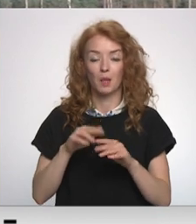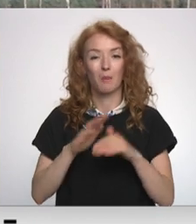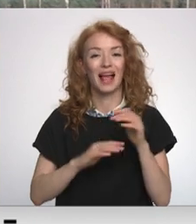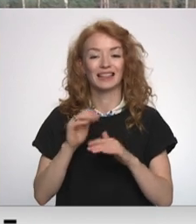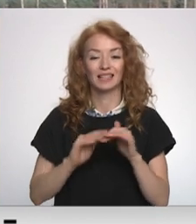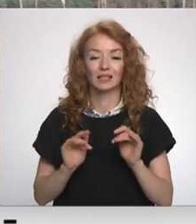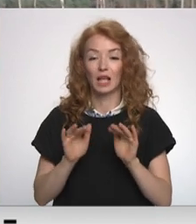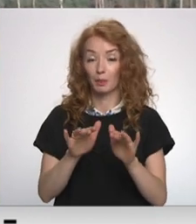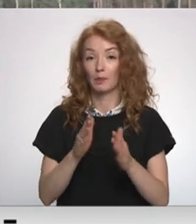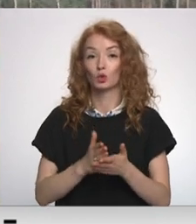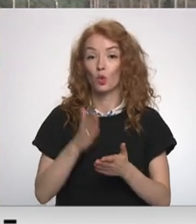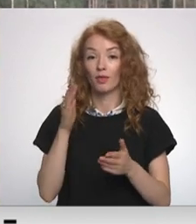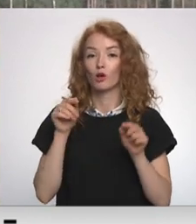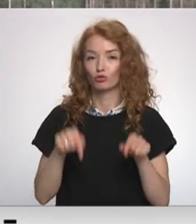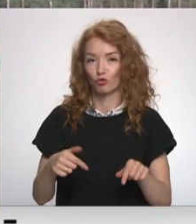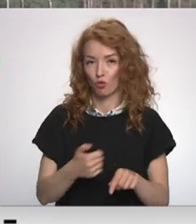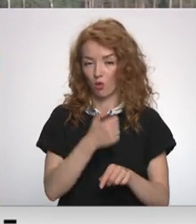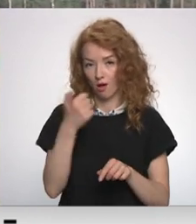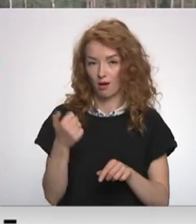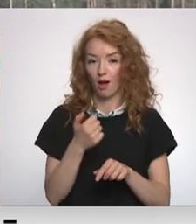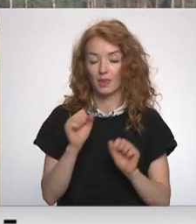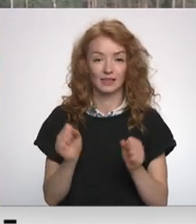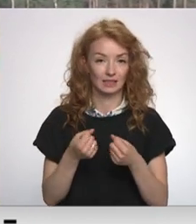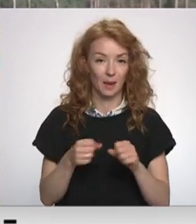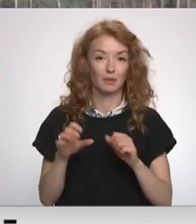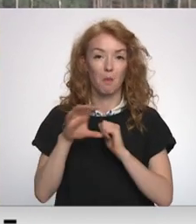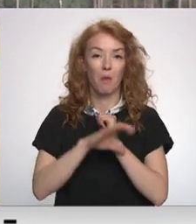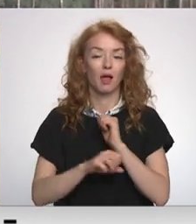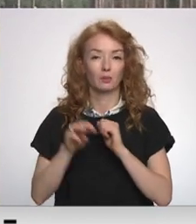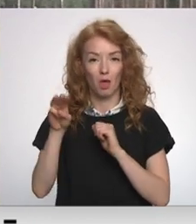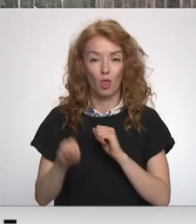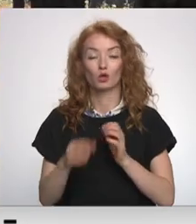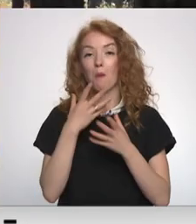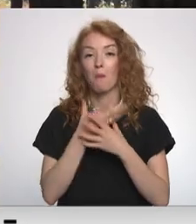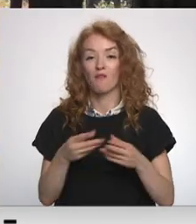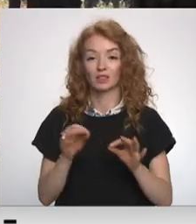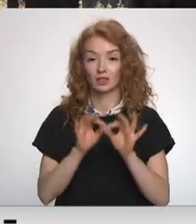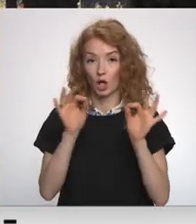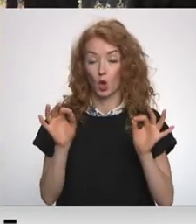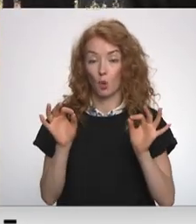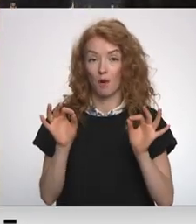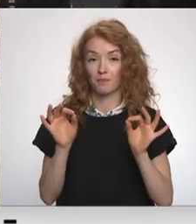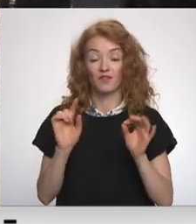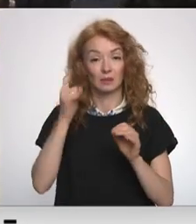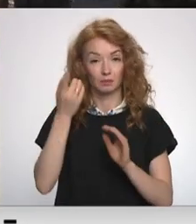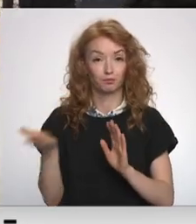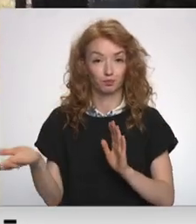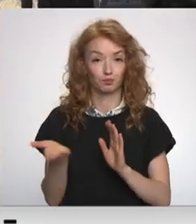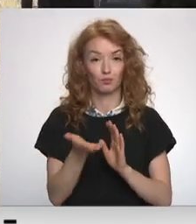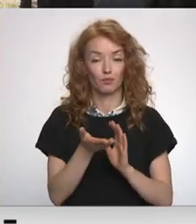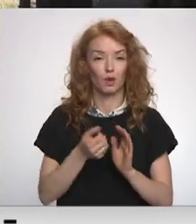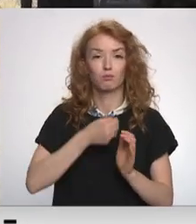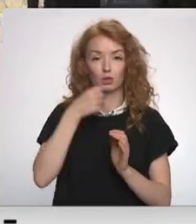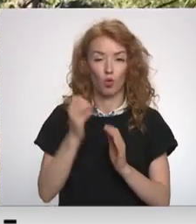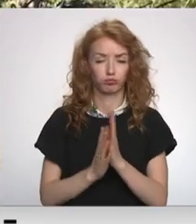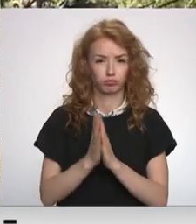darbības norisinājās šogad, ziemas beigumēnešos un pavasara sākumā. Iesākumā tika izāģēts pieaugušās audzes,